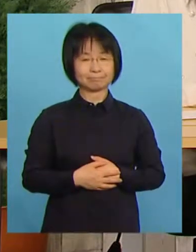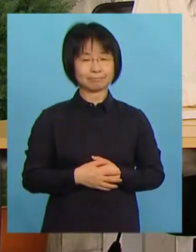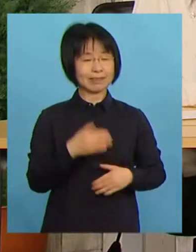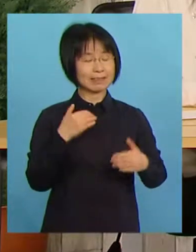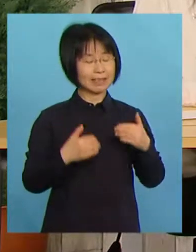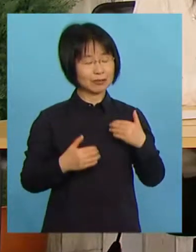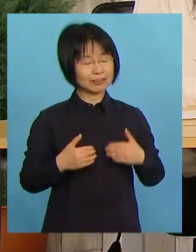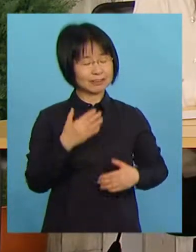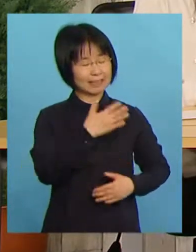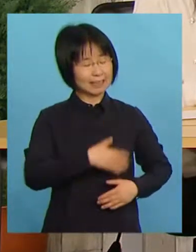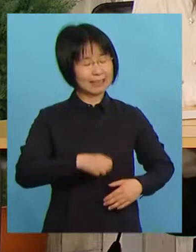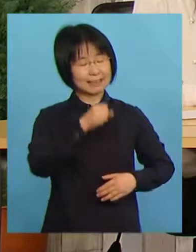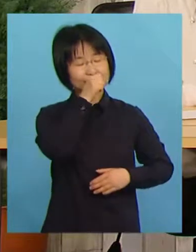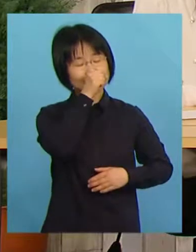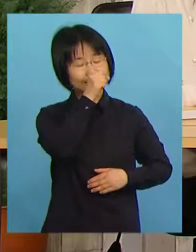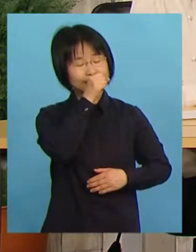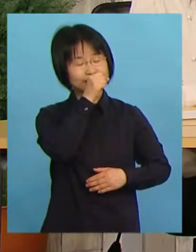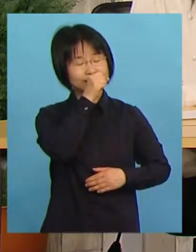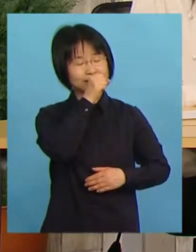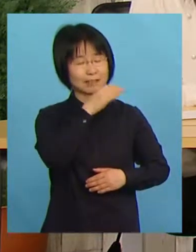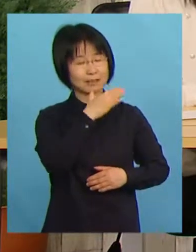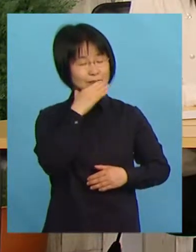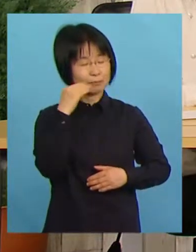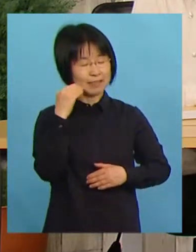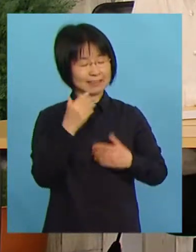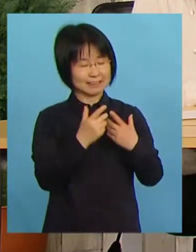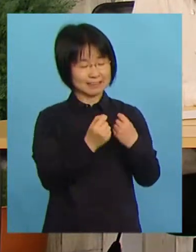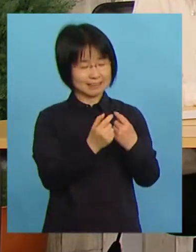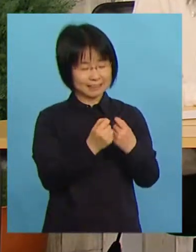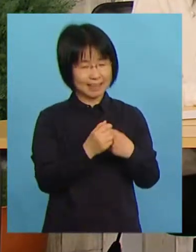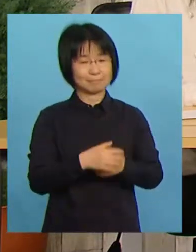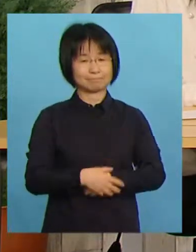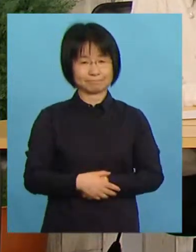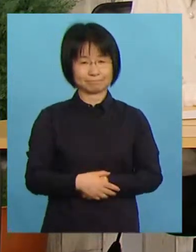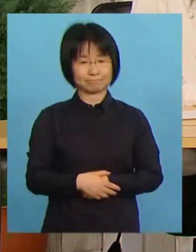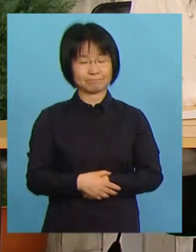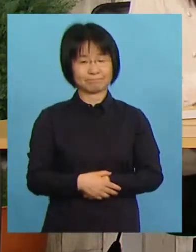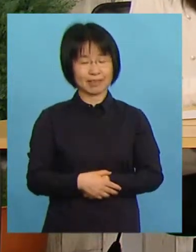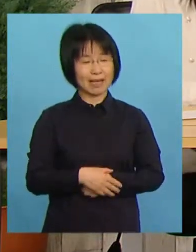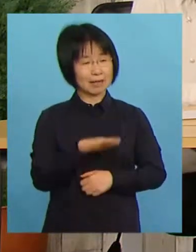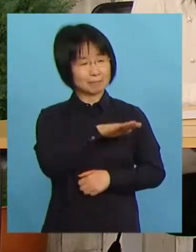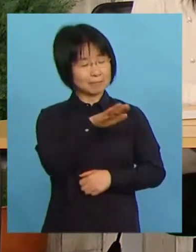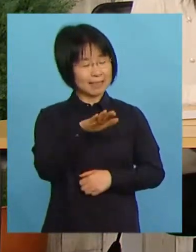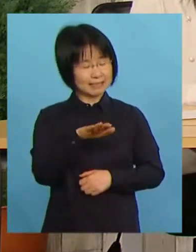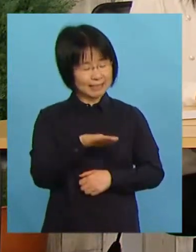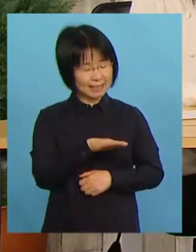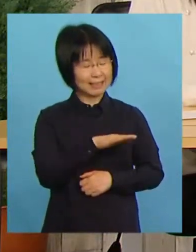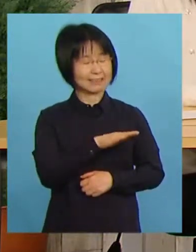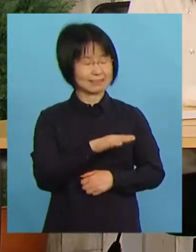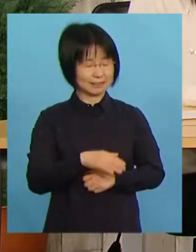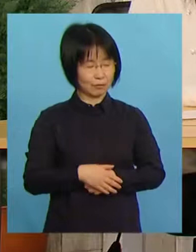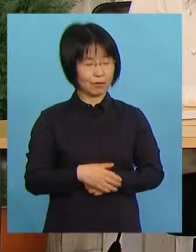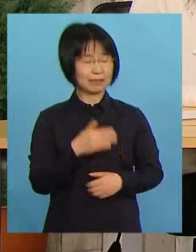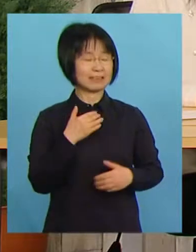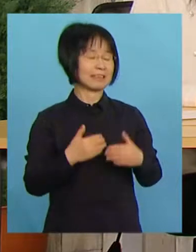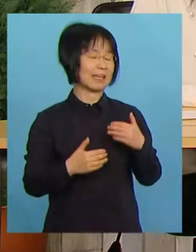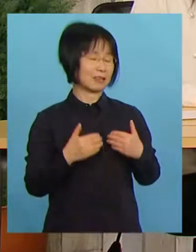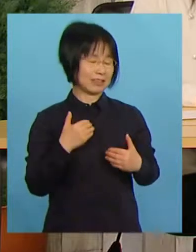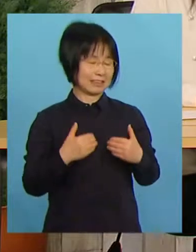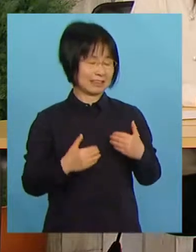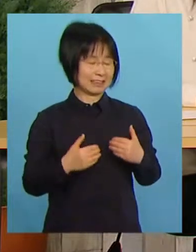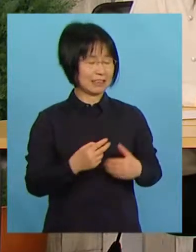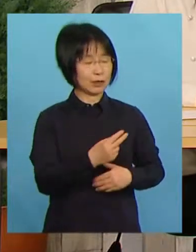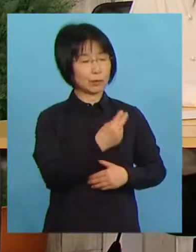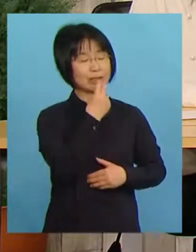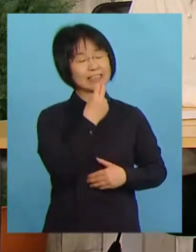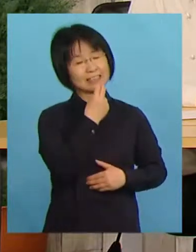にも良いって本当にいいことづくめの活動ですよね。 はい、 写真からも皆さんの通いの場として楽しんで参加されている